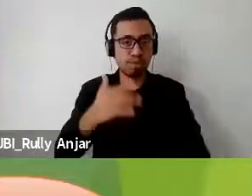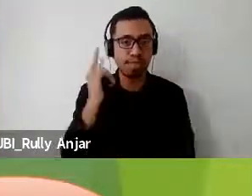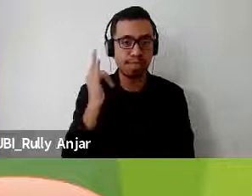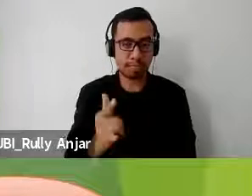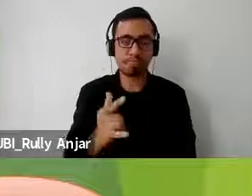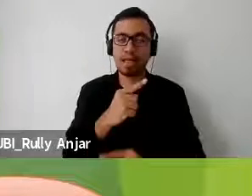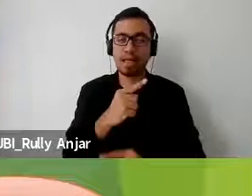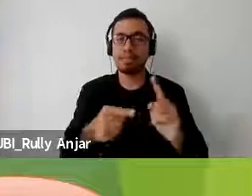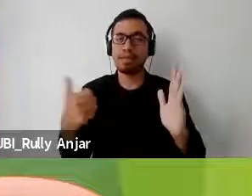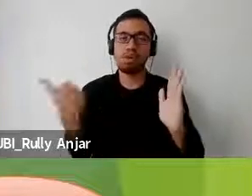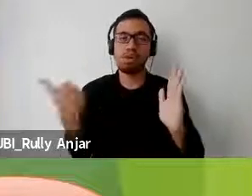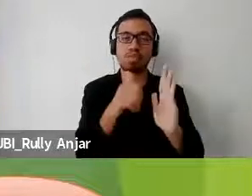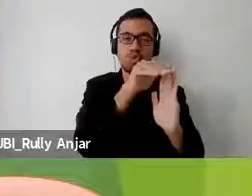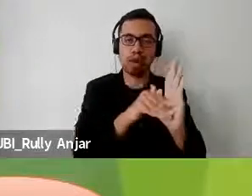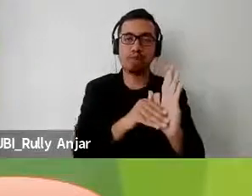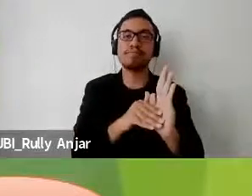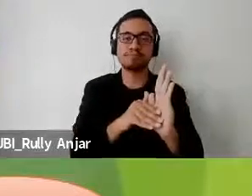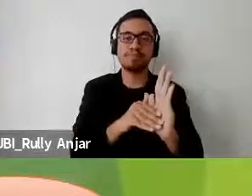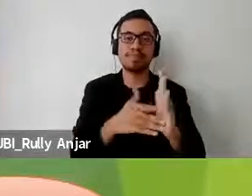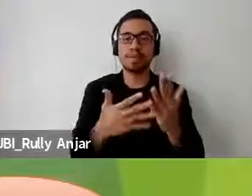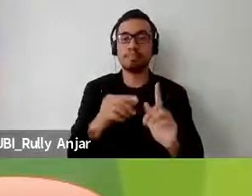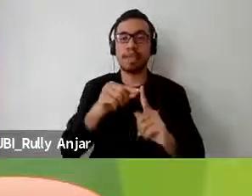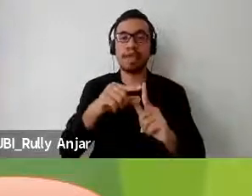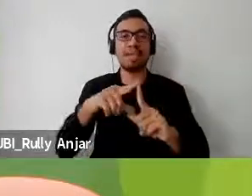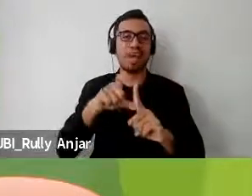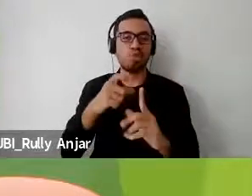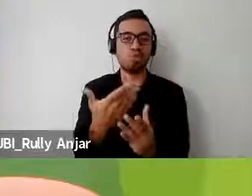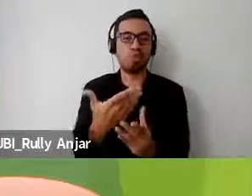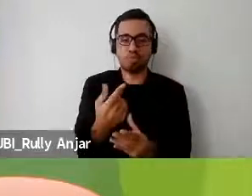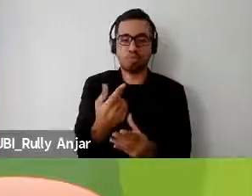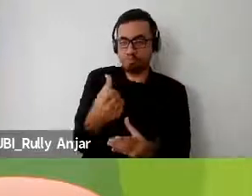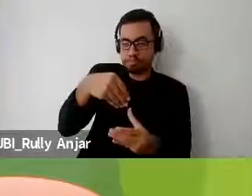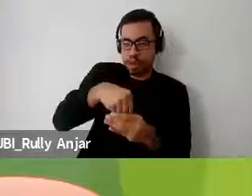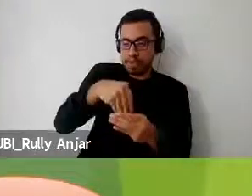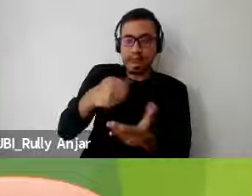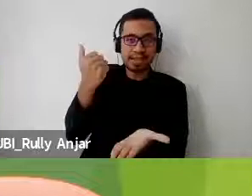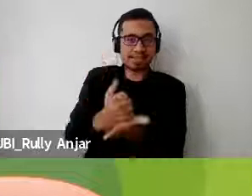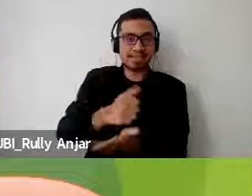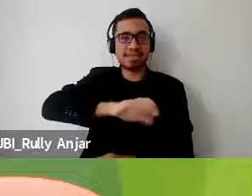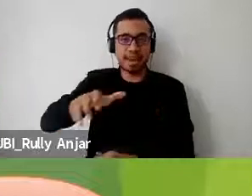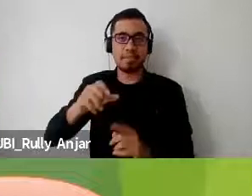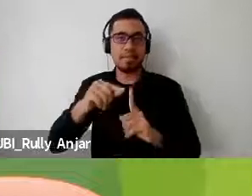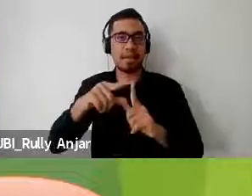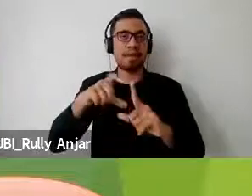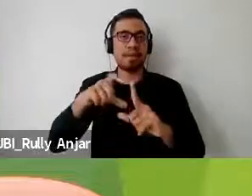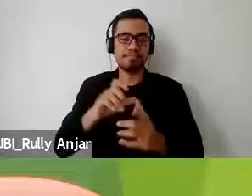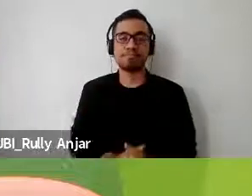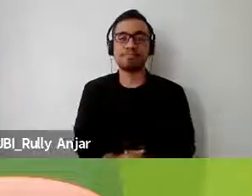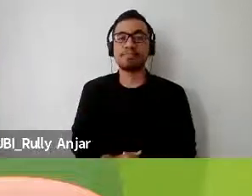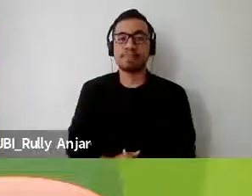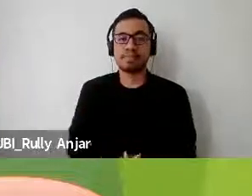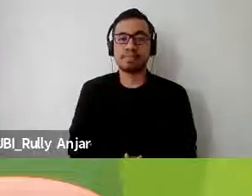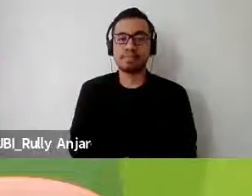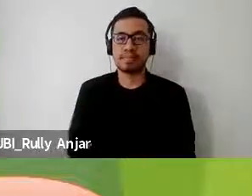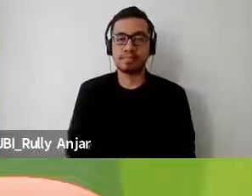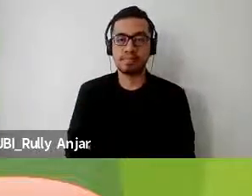belanja daerah. Nah, perlu diketahui oleh Bapak-Ibu sekalian bahwa memang di saat ini kita sudah melakukan, masyarakat